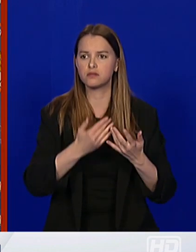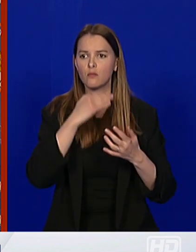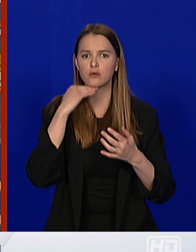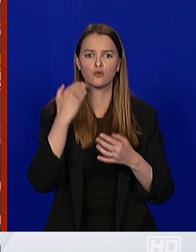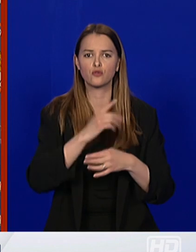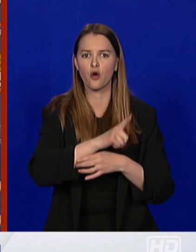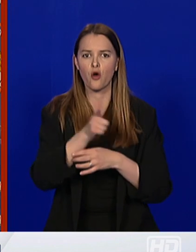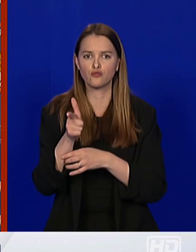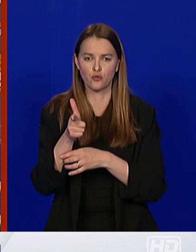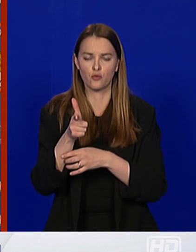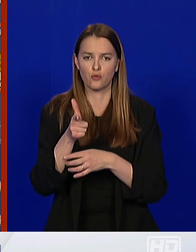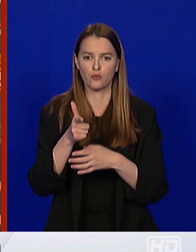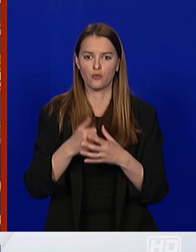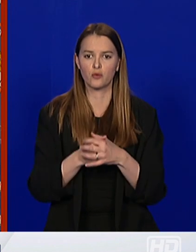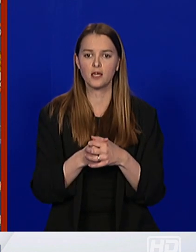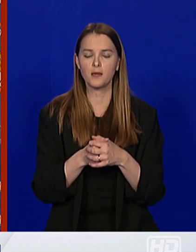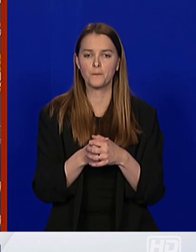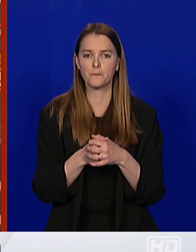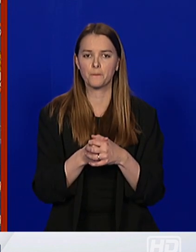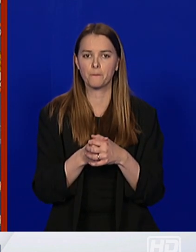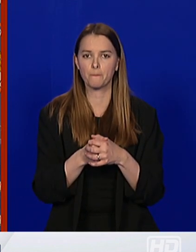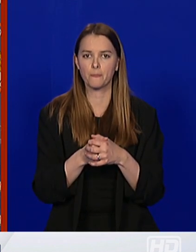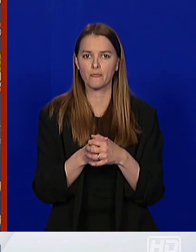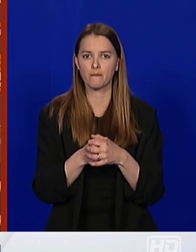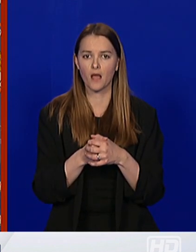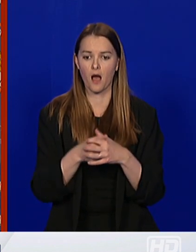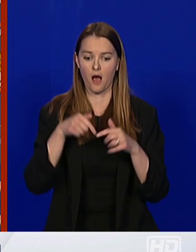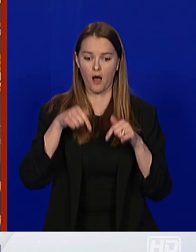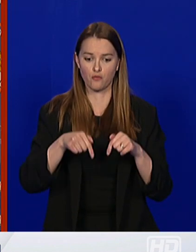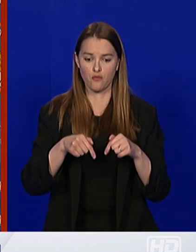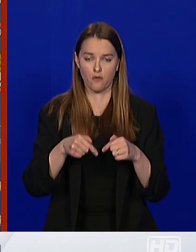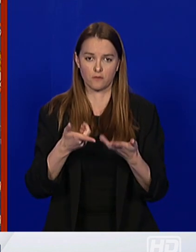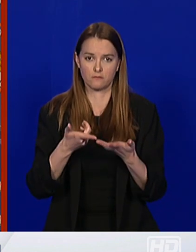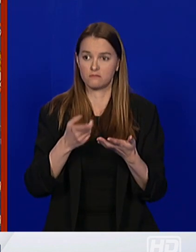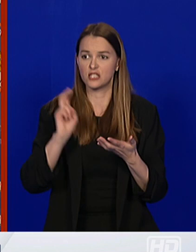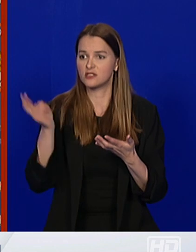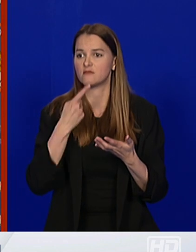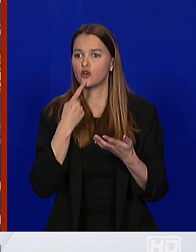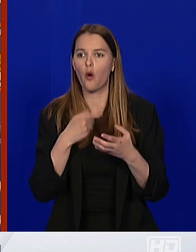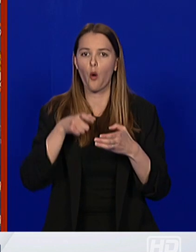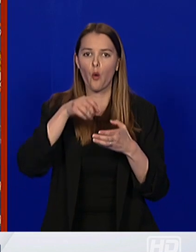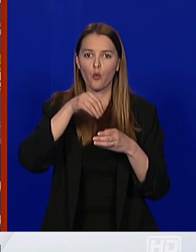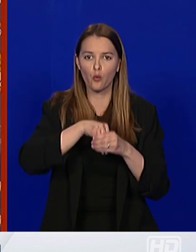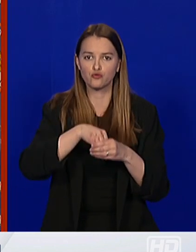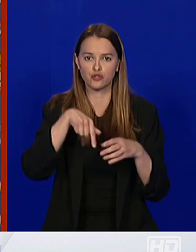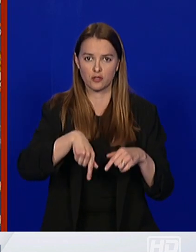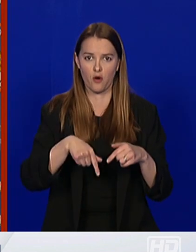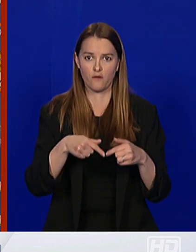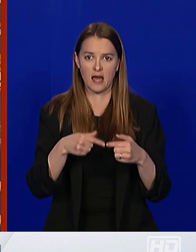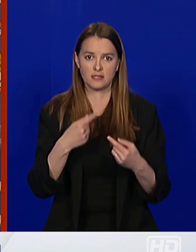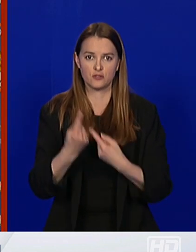snage civilne zaštite koje se u ovom slučaju angažiraju. To su i